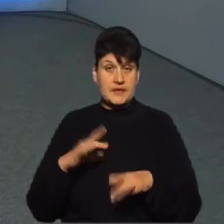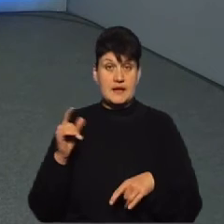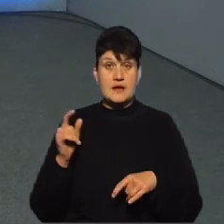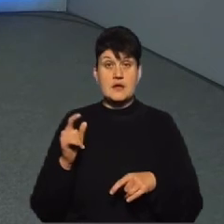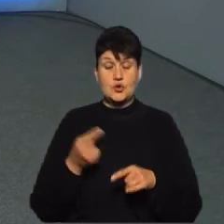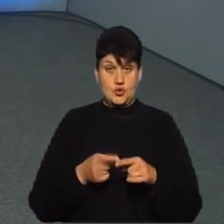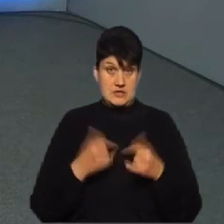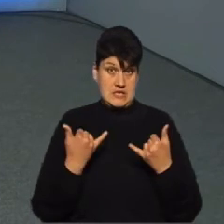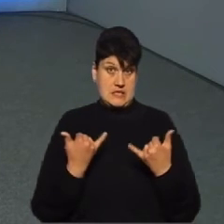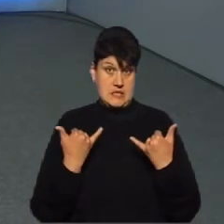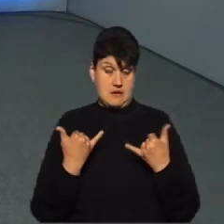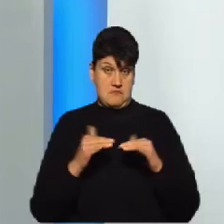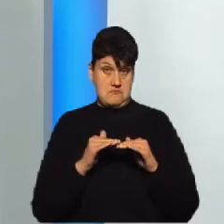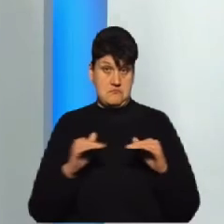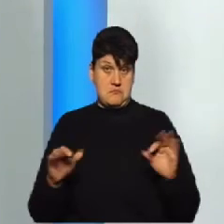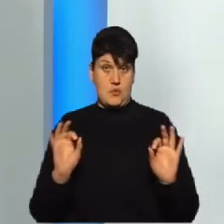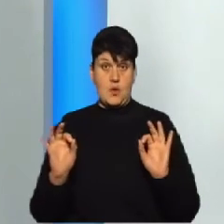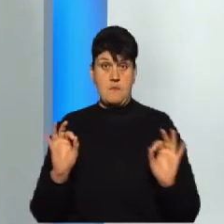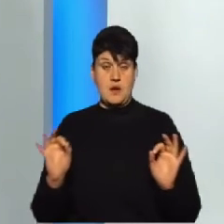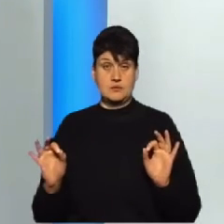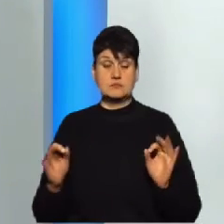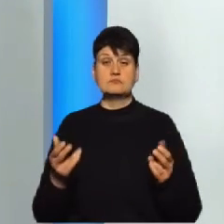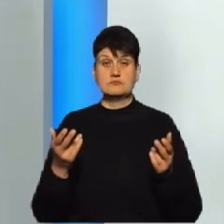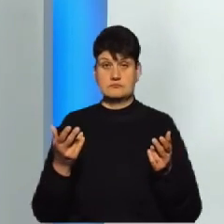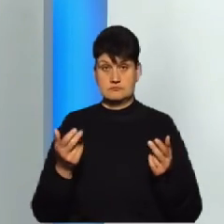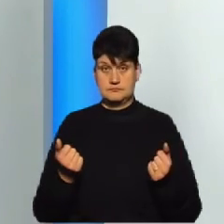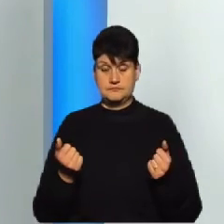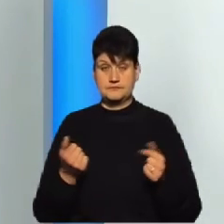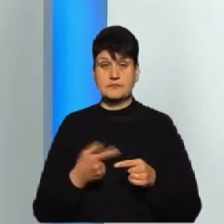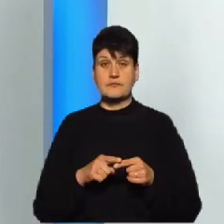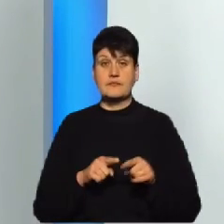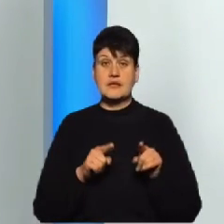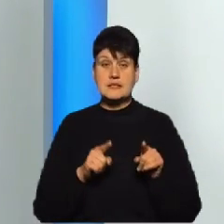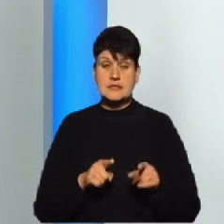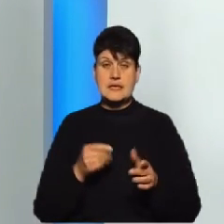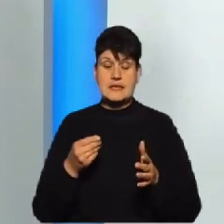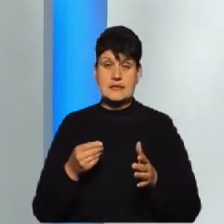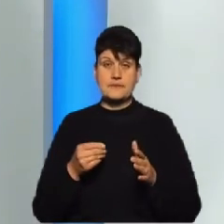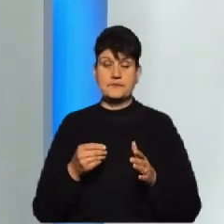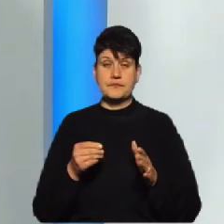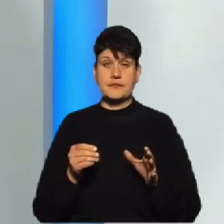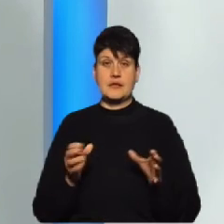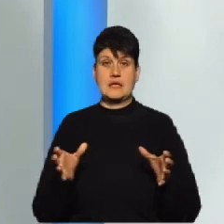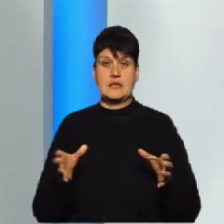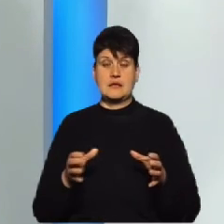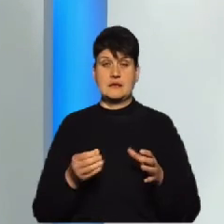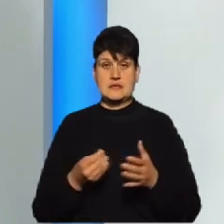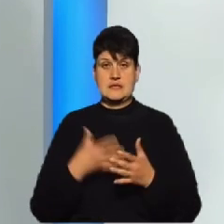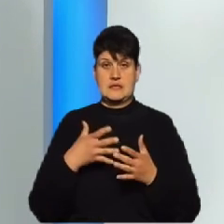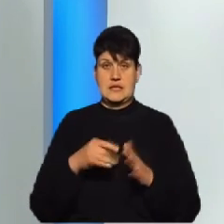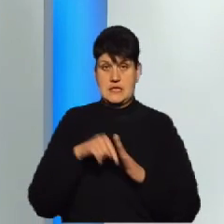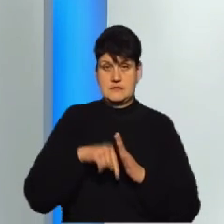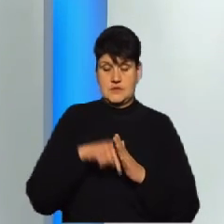нормальності. Так, тобто це на ціннісно-смисловому рівні. Ми вже в